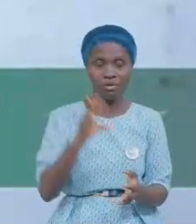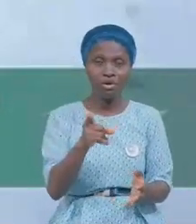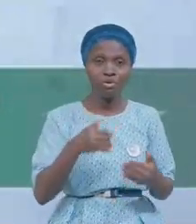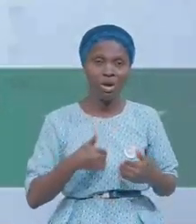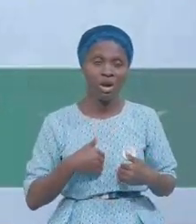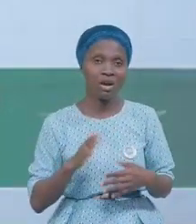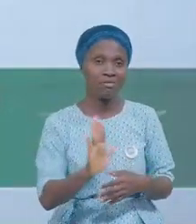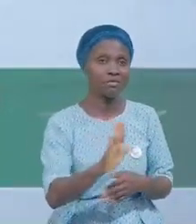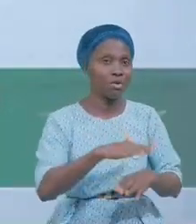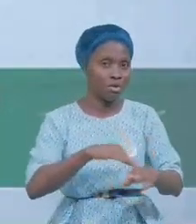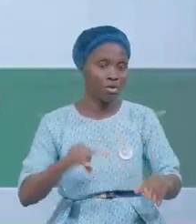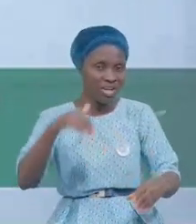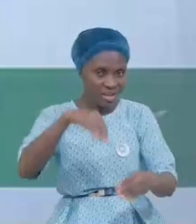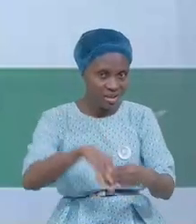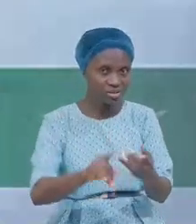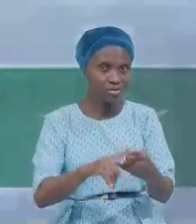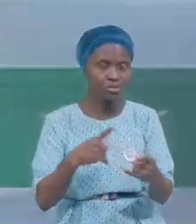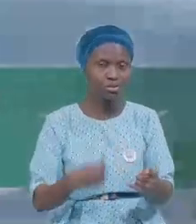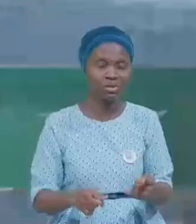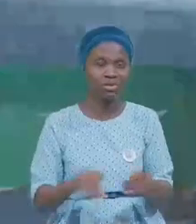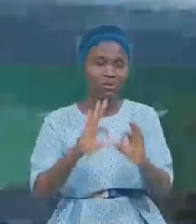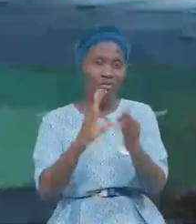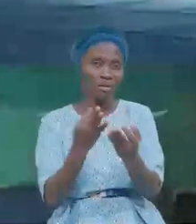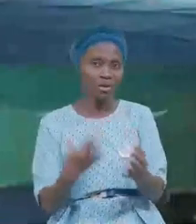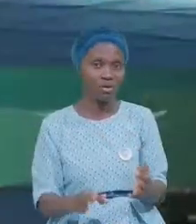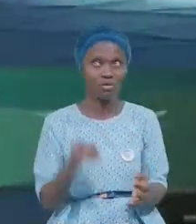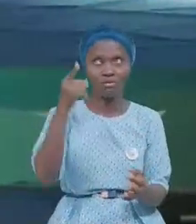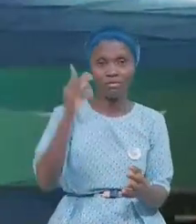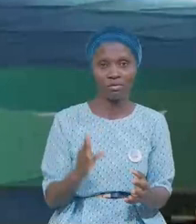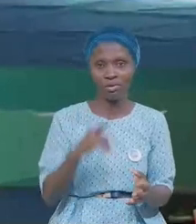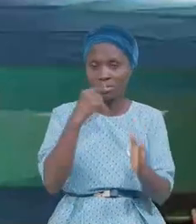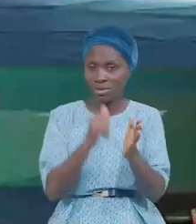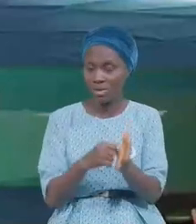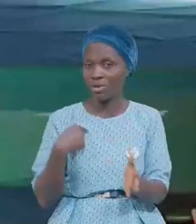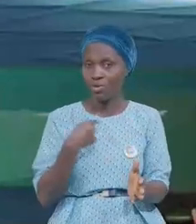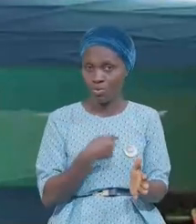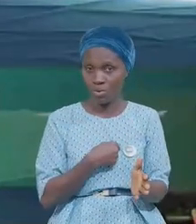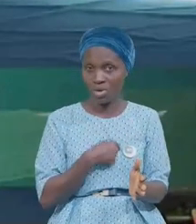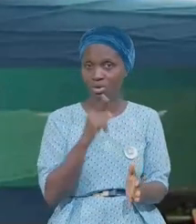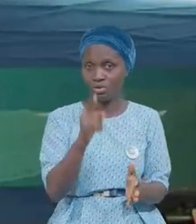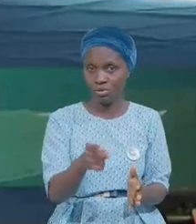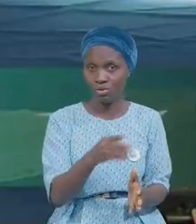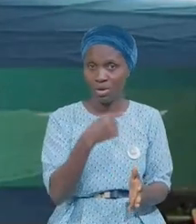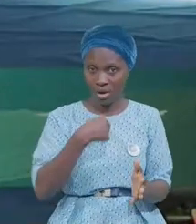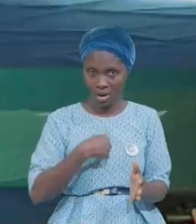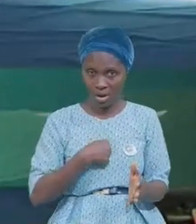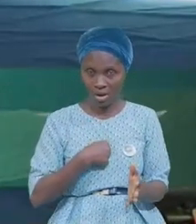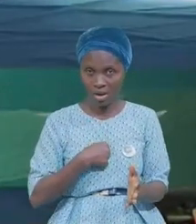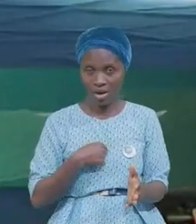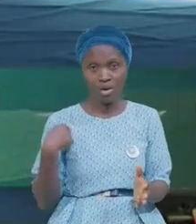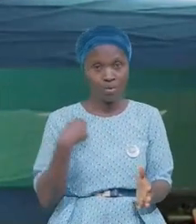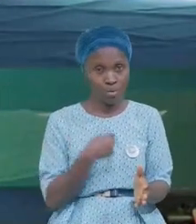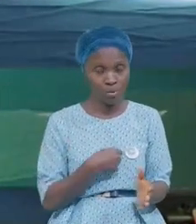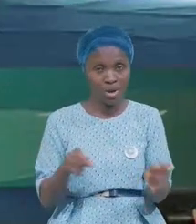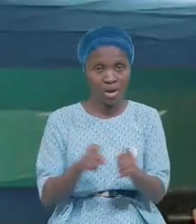la famille de Dieu. Alors il dit, nous avons, vous et moi, nous en tant qu'enfants